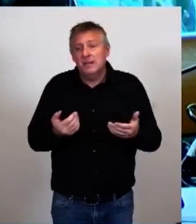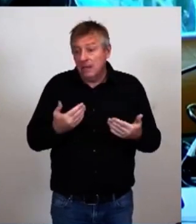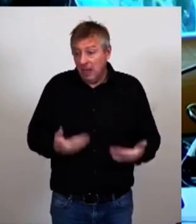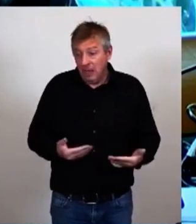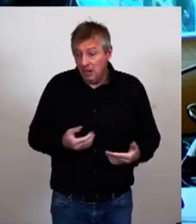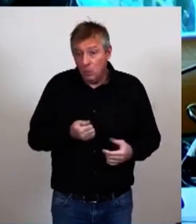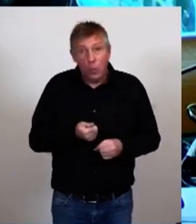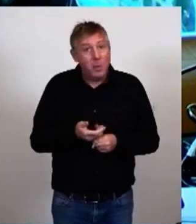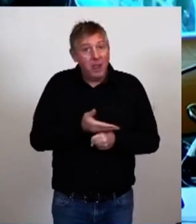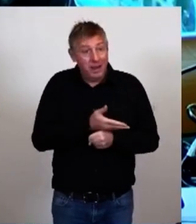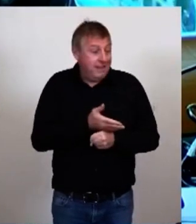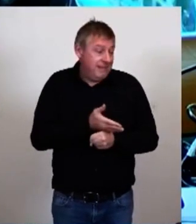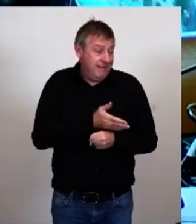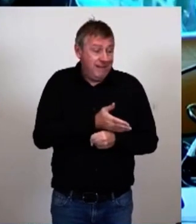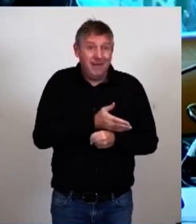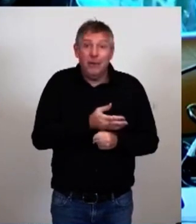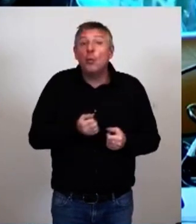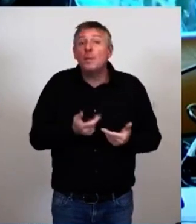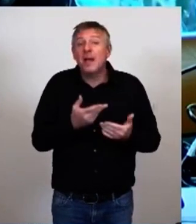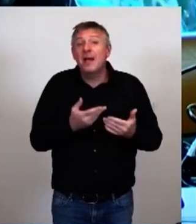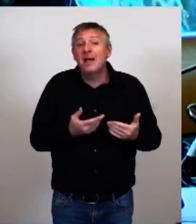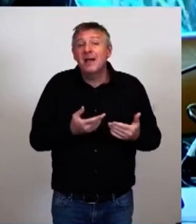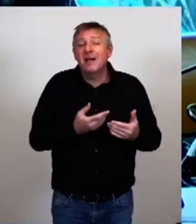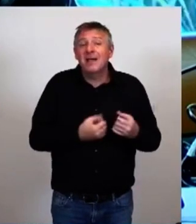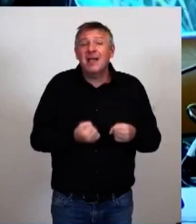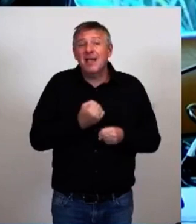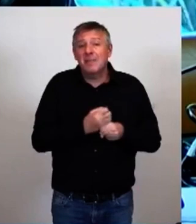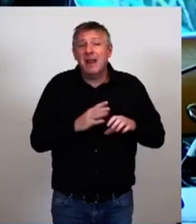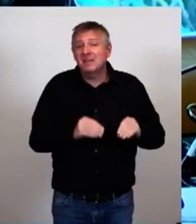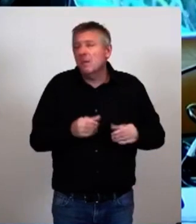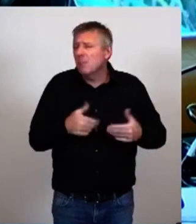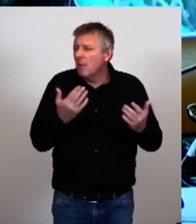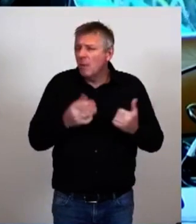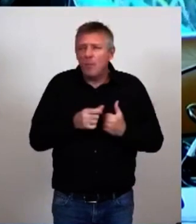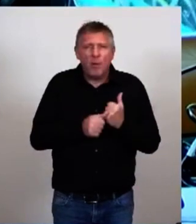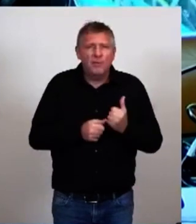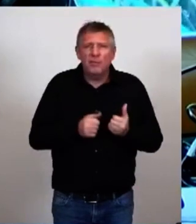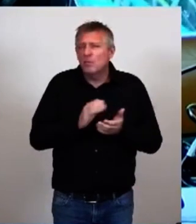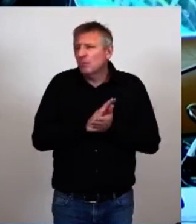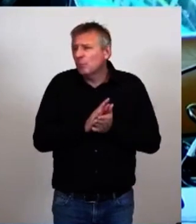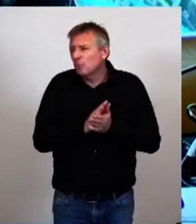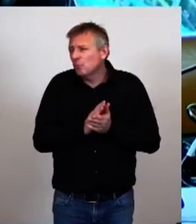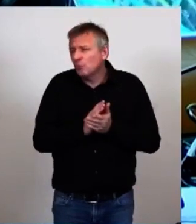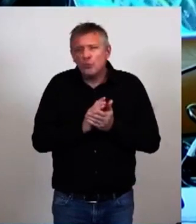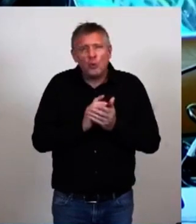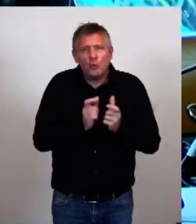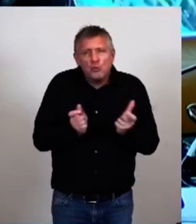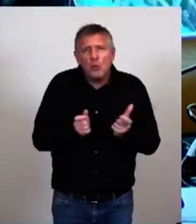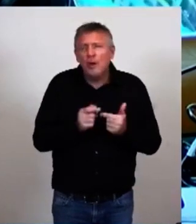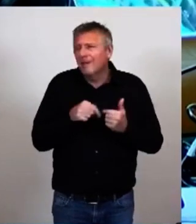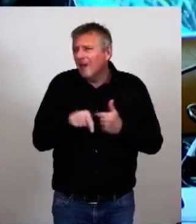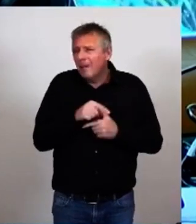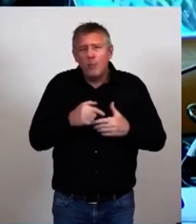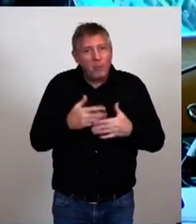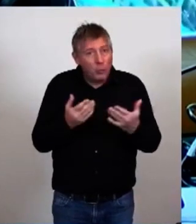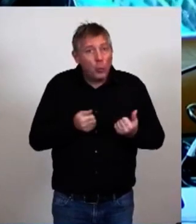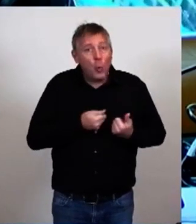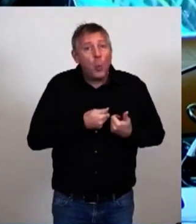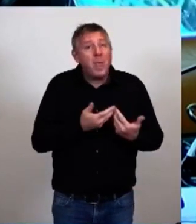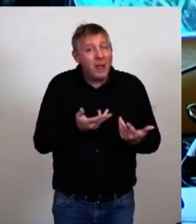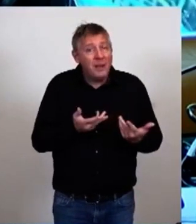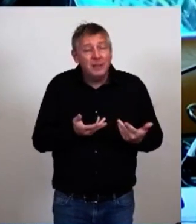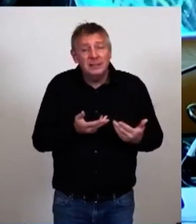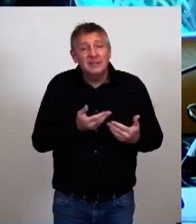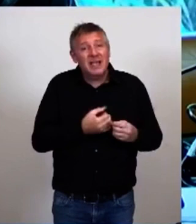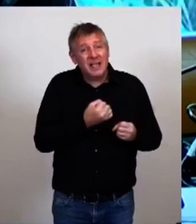créées, quel que soit le mode d'accueil et quel que soit le type de structure. Quels sont vos objectifs d'ouverture sur